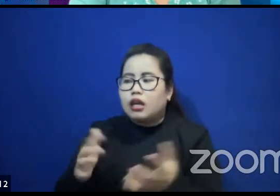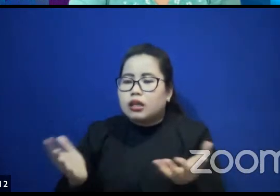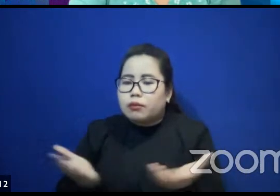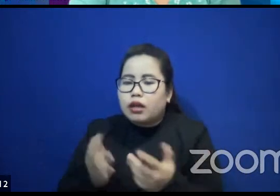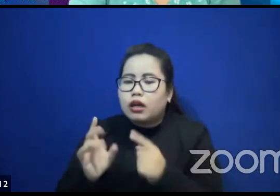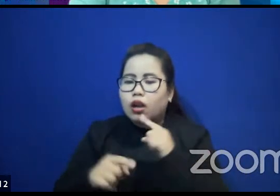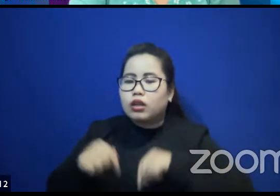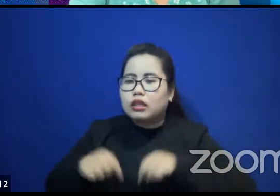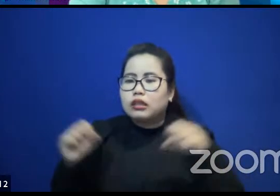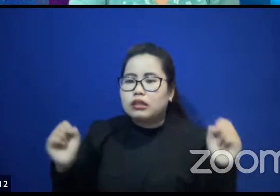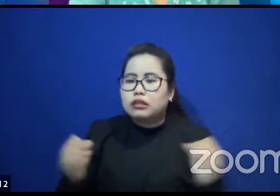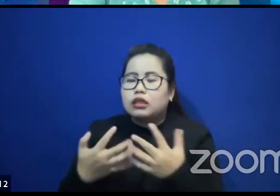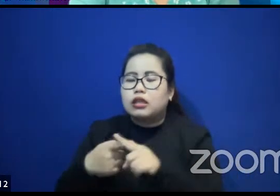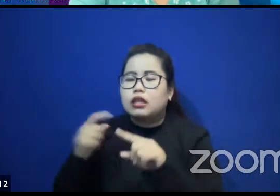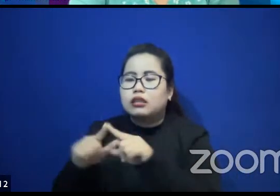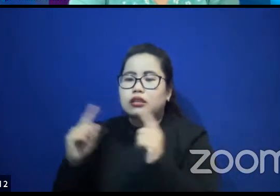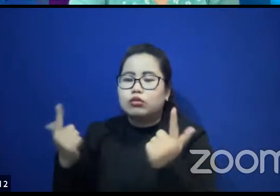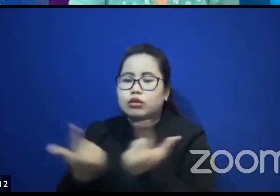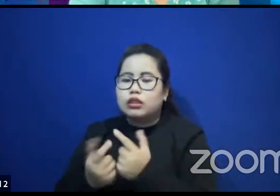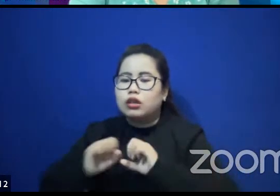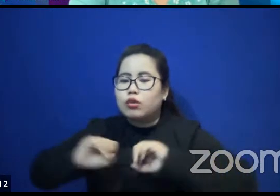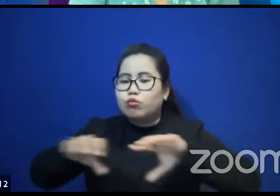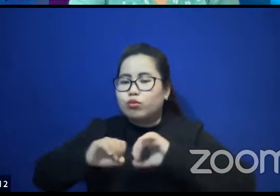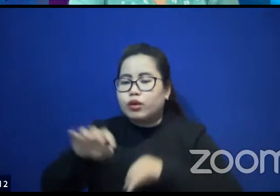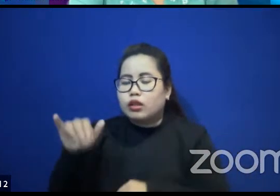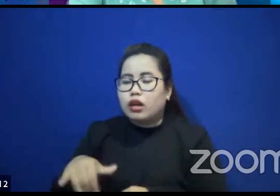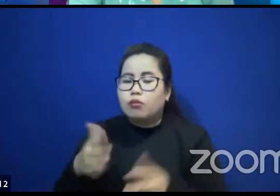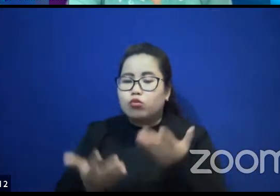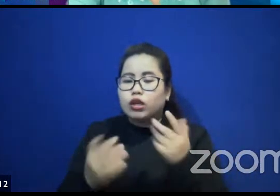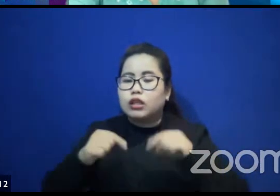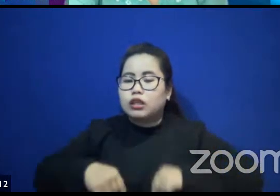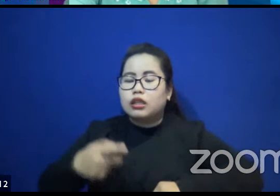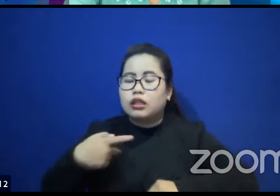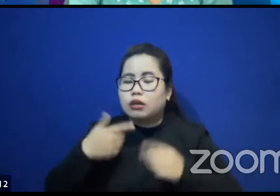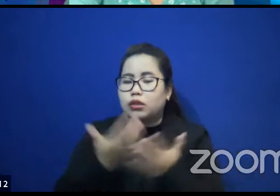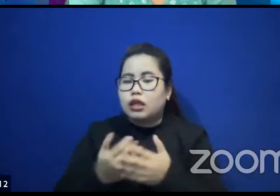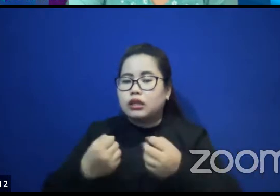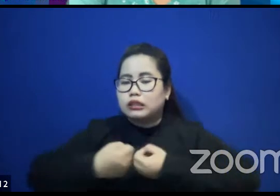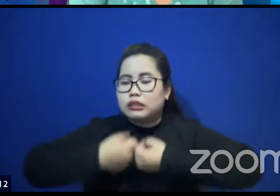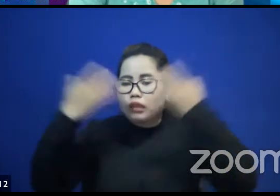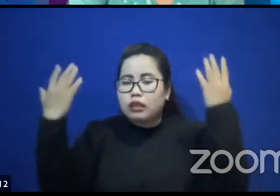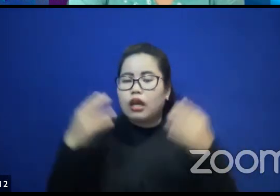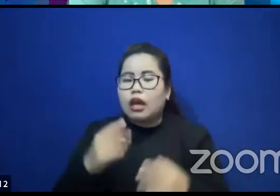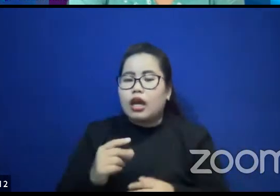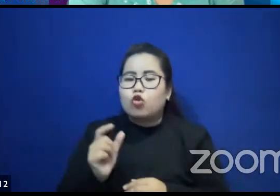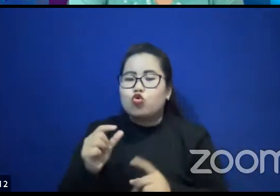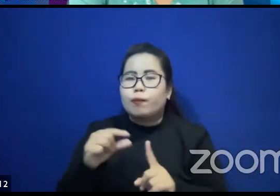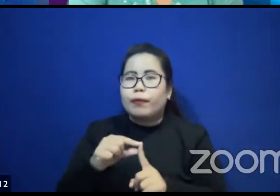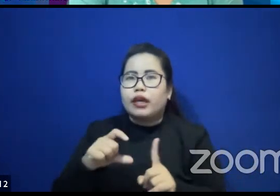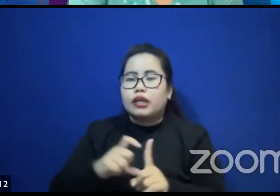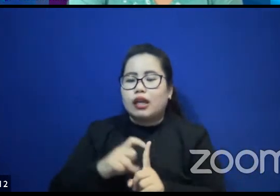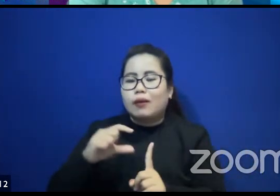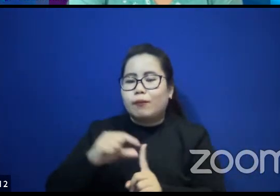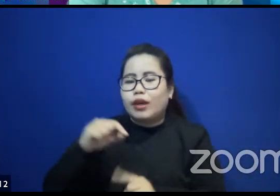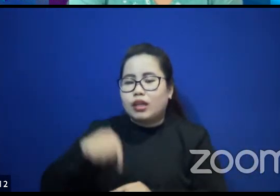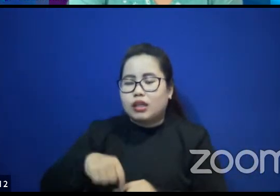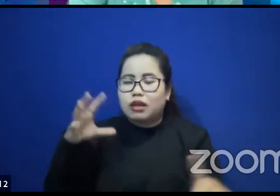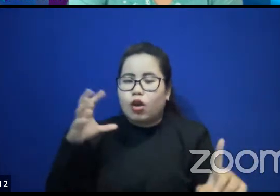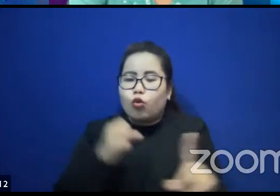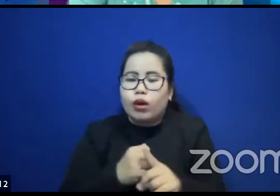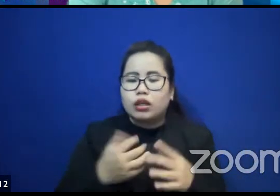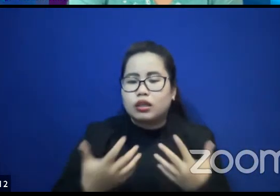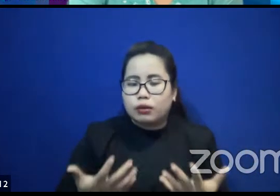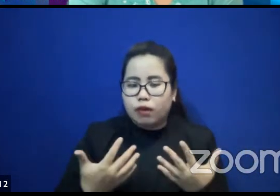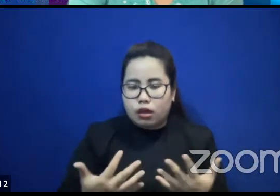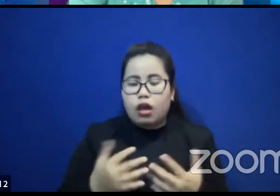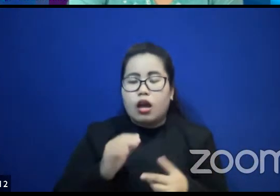jika ini terjadi di institusi publik ya jadi ini Mungkin nanti kita lihat kejelasan dari Europe Devi ini cakupannya sejauh mana gitu